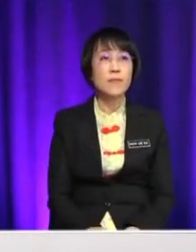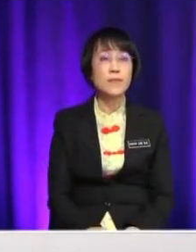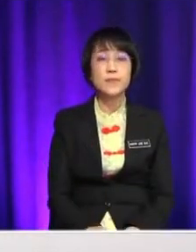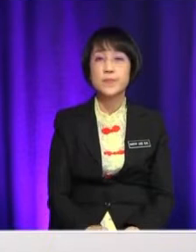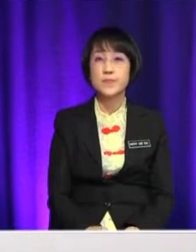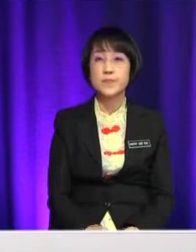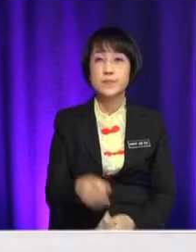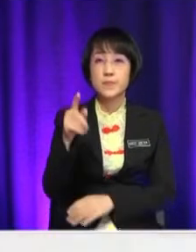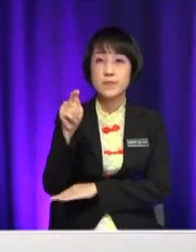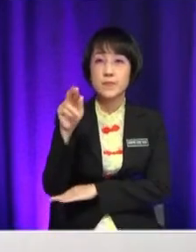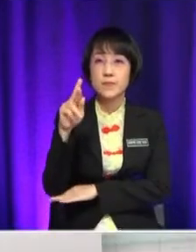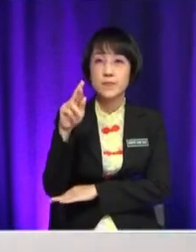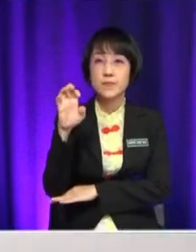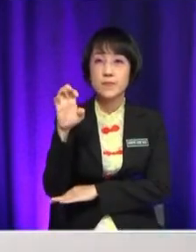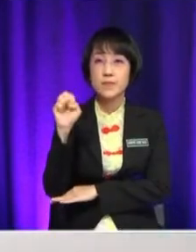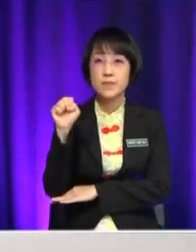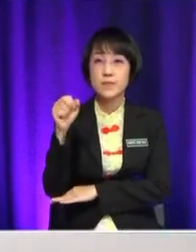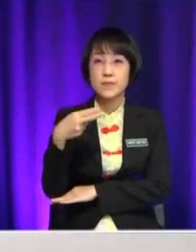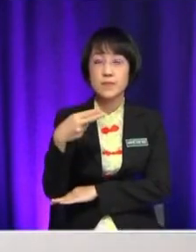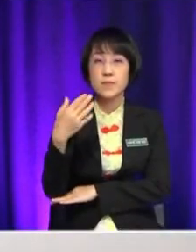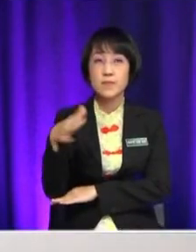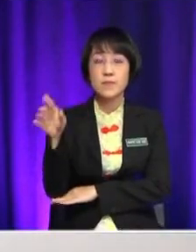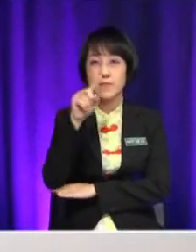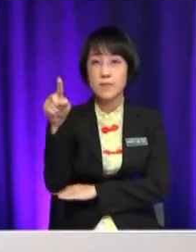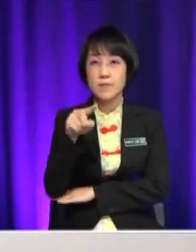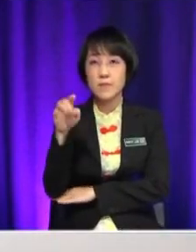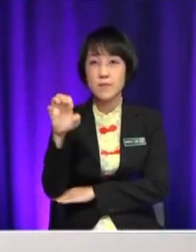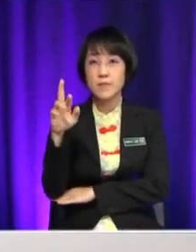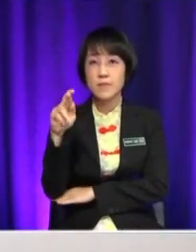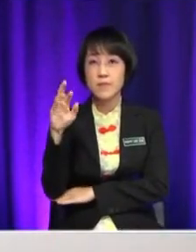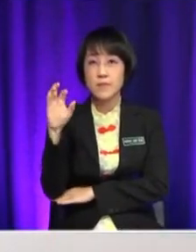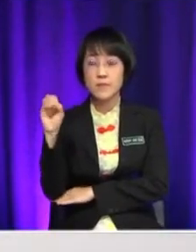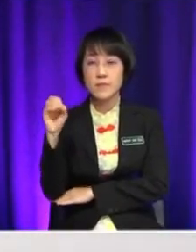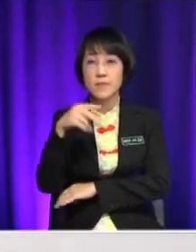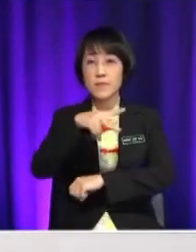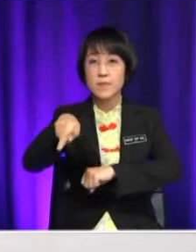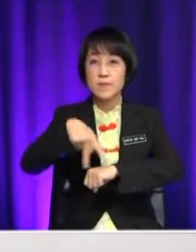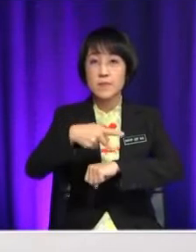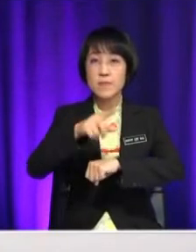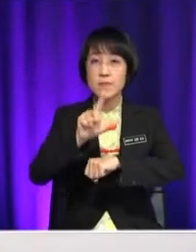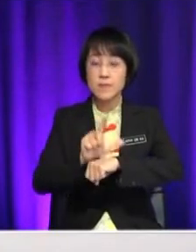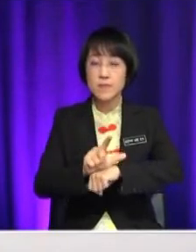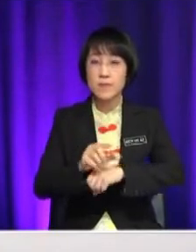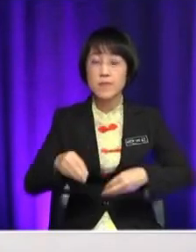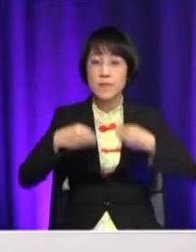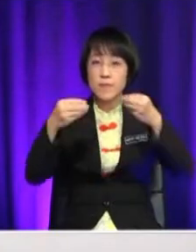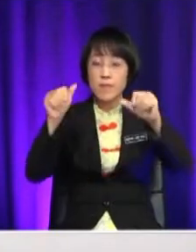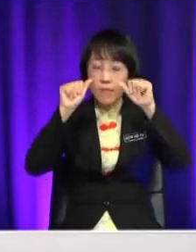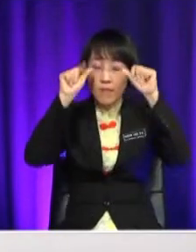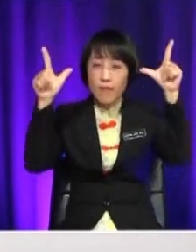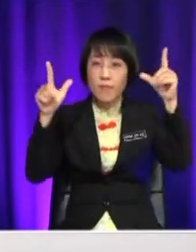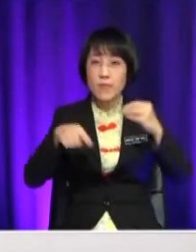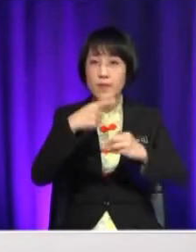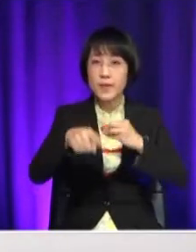ini ditubuhkan pada tahun 2015. Ia bertujuan untuk memberikan kesedaran berkaitan dengan